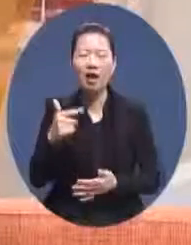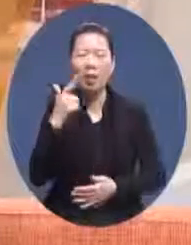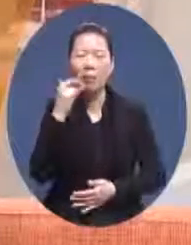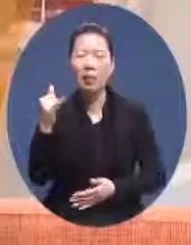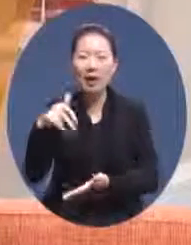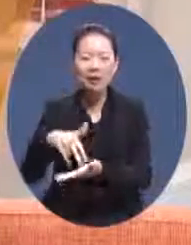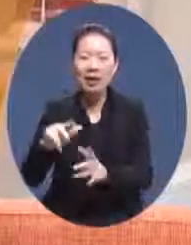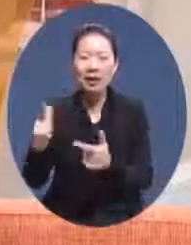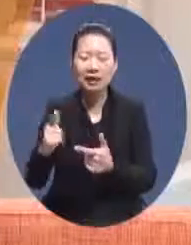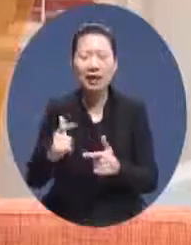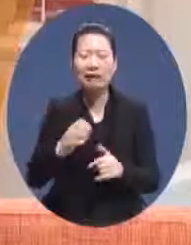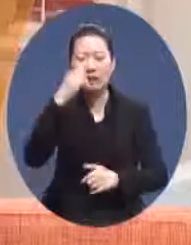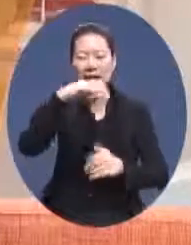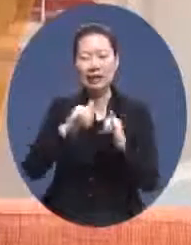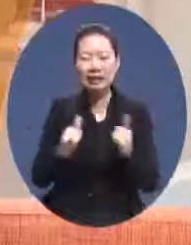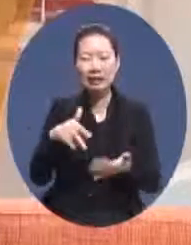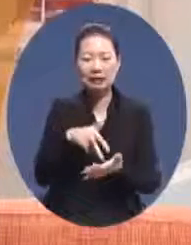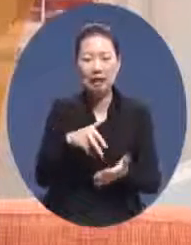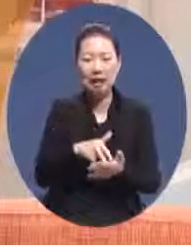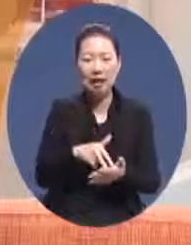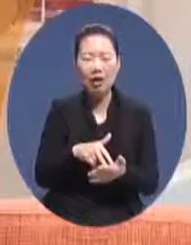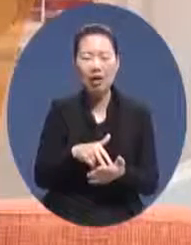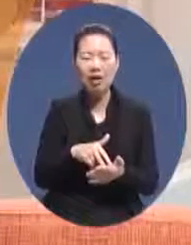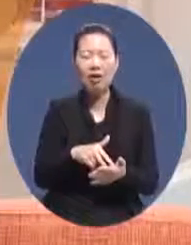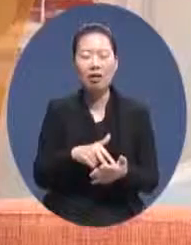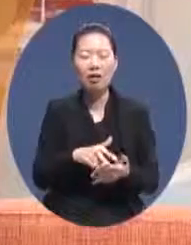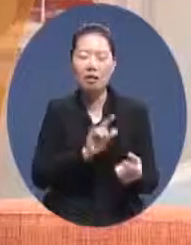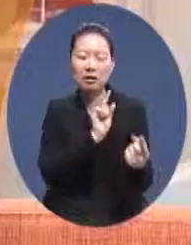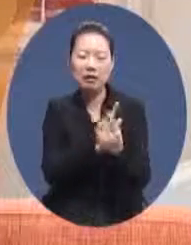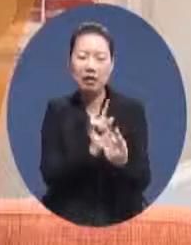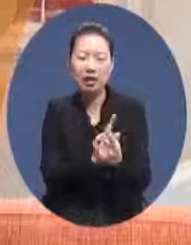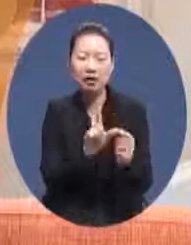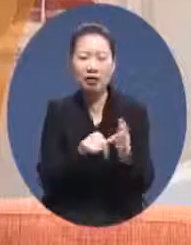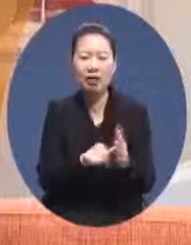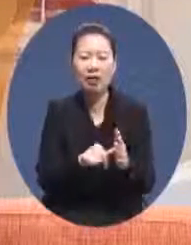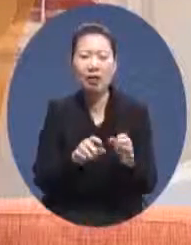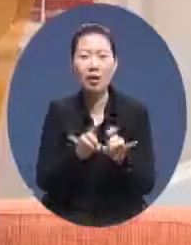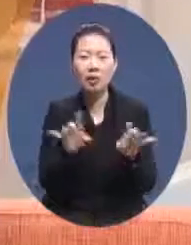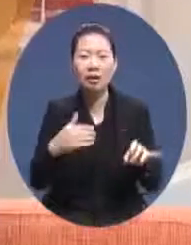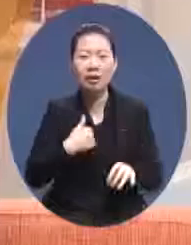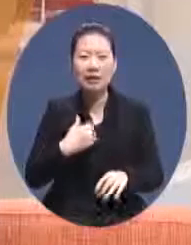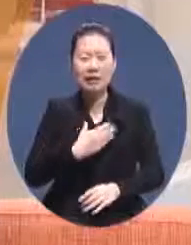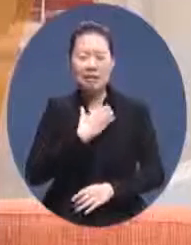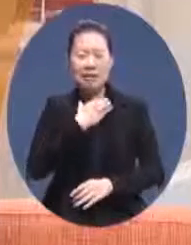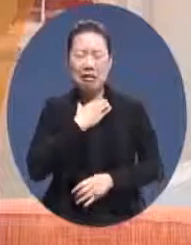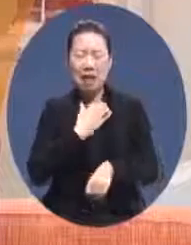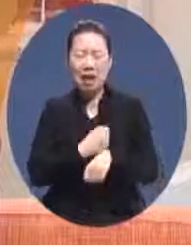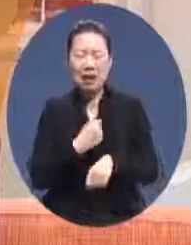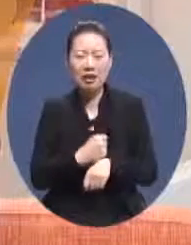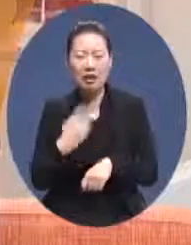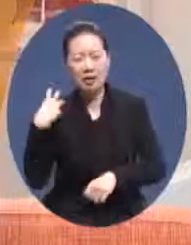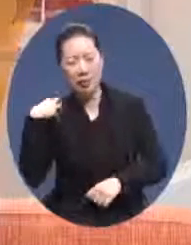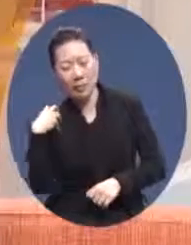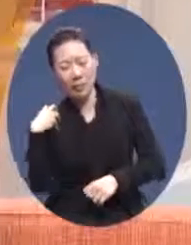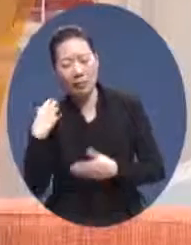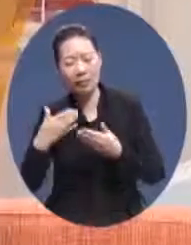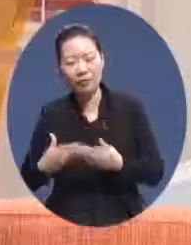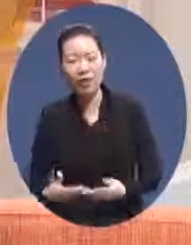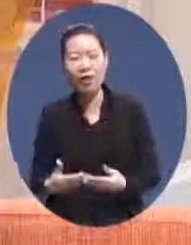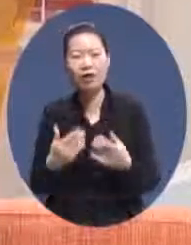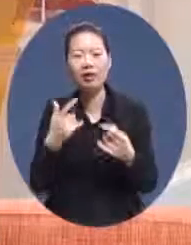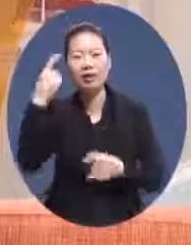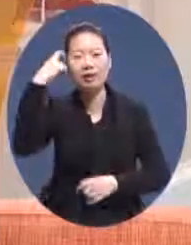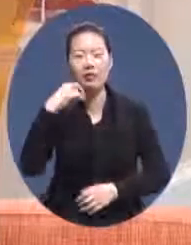인간 노현주로서는 그런 상황이 직면이 될 때마다 어떻게 보면 목을 죄는 것 같은 어깨가 무거운 이제 그런 느낌도 있을